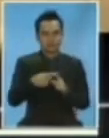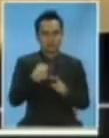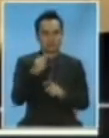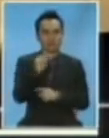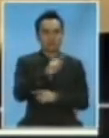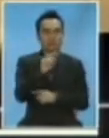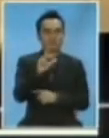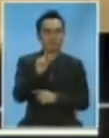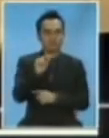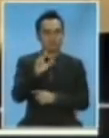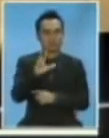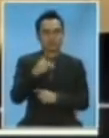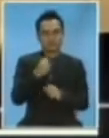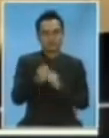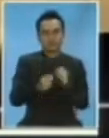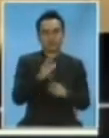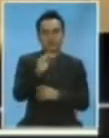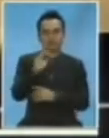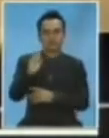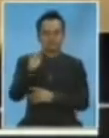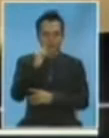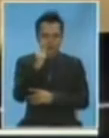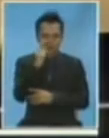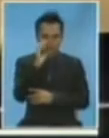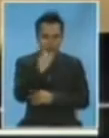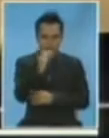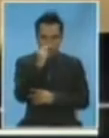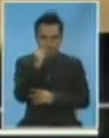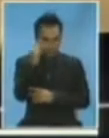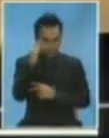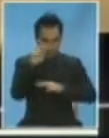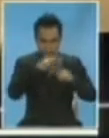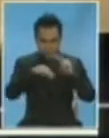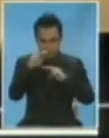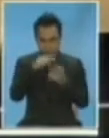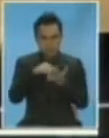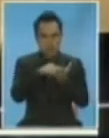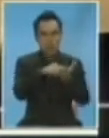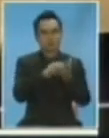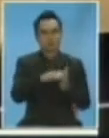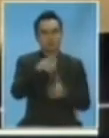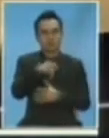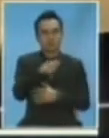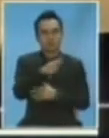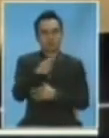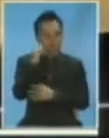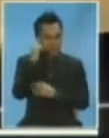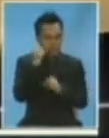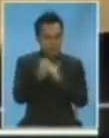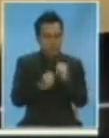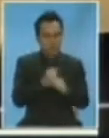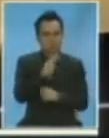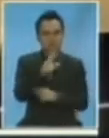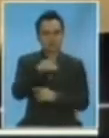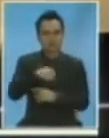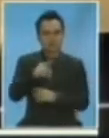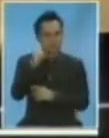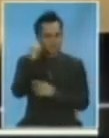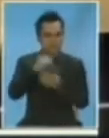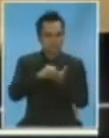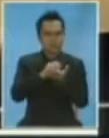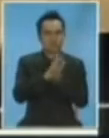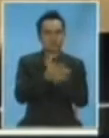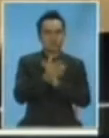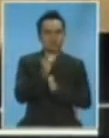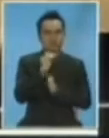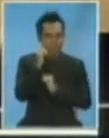วลาถึง61ชั่วโมงโดย54ชั่วโมงเป็นการประท้วงเพื่อให้เสียเวลาอภิปรายจริงเหลือเพียงแค่7ชั่ว